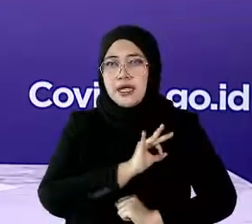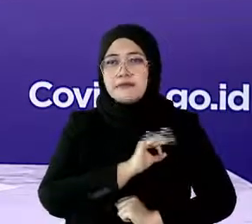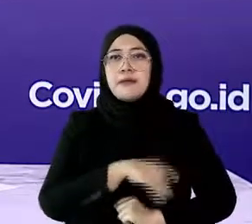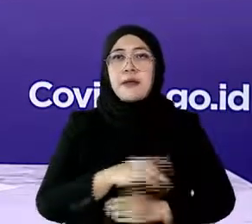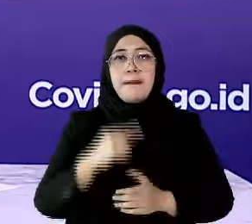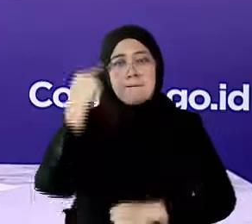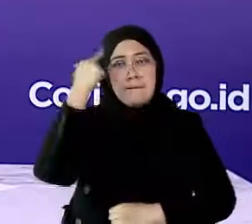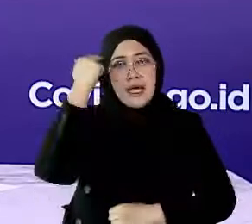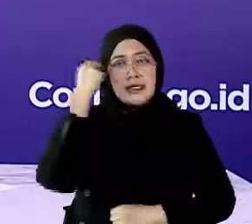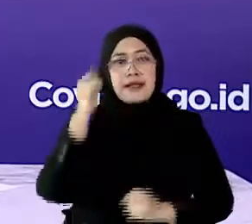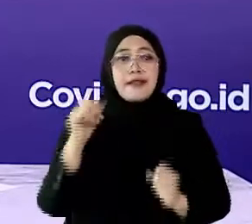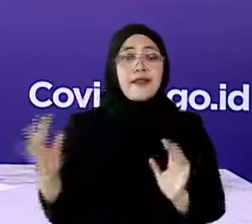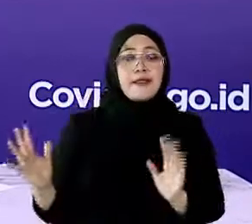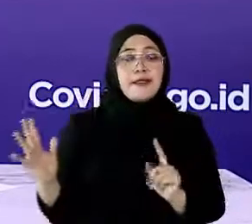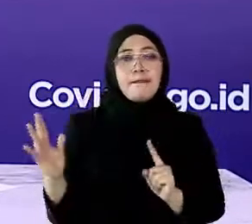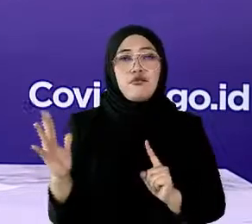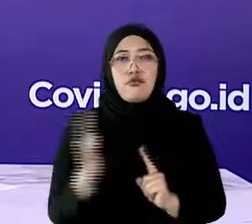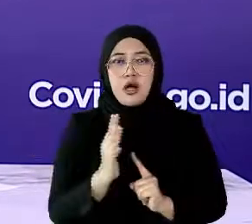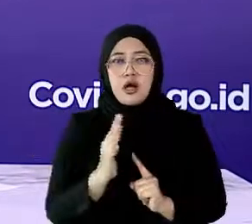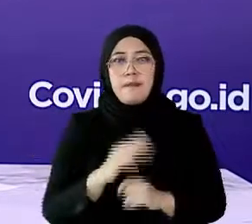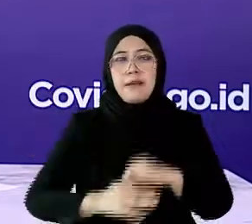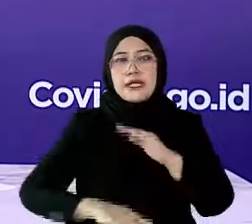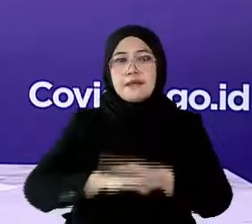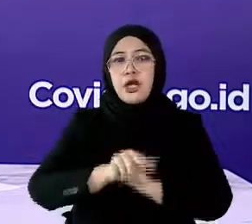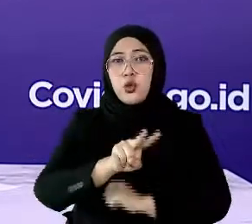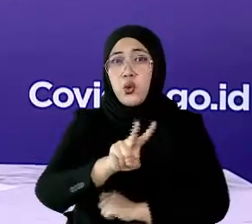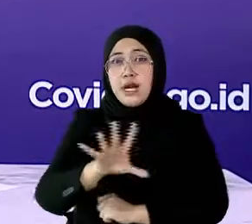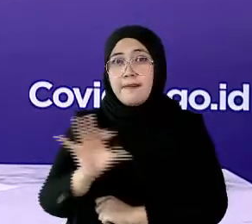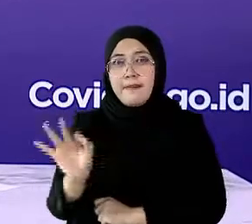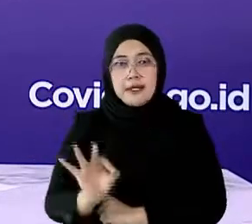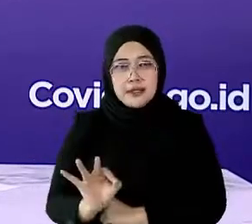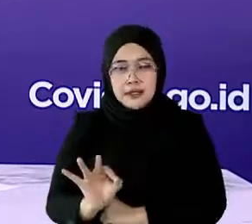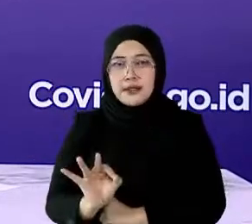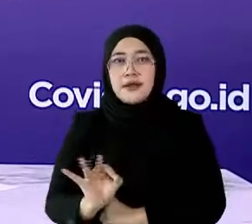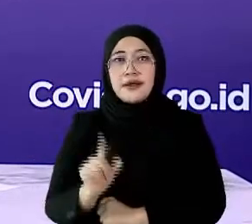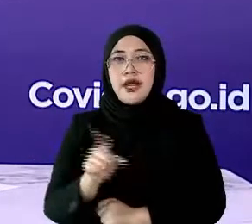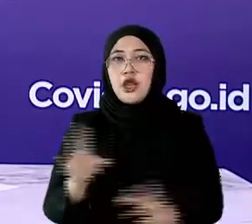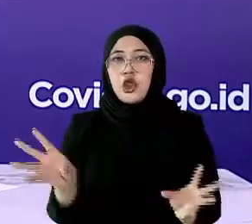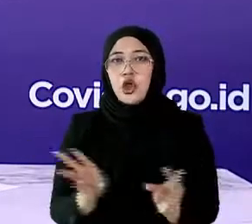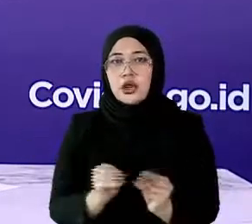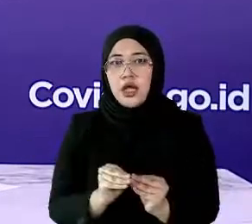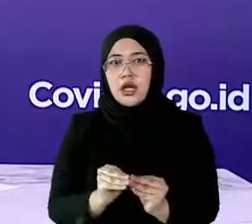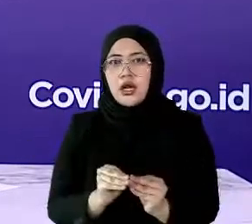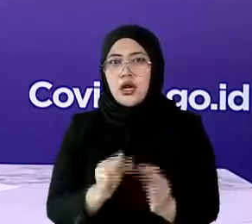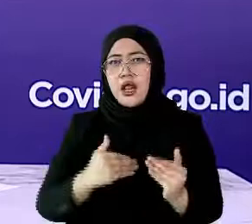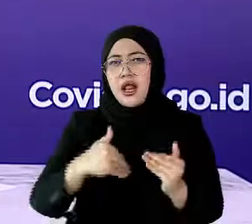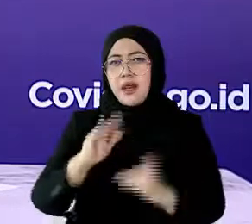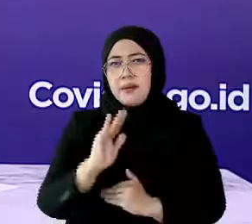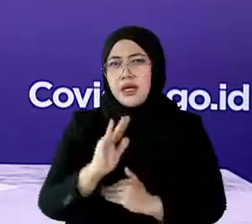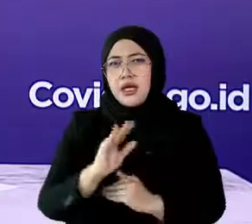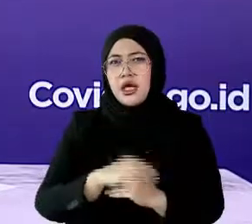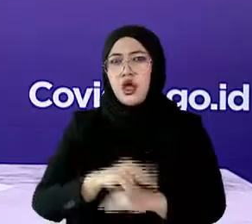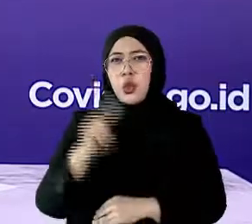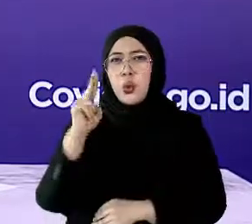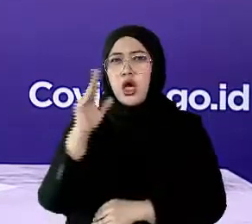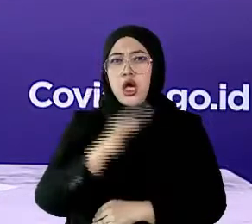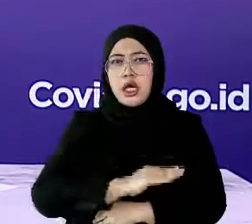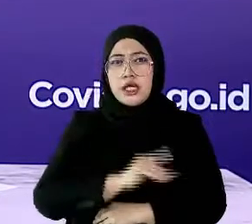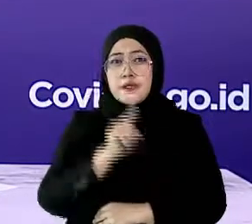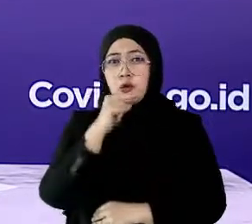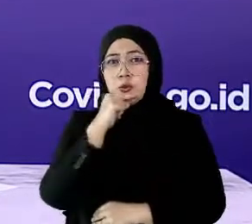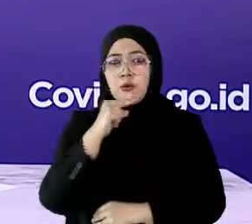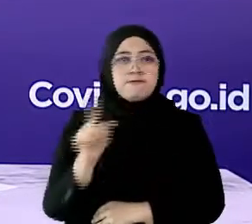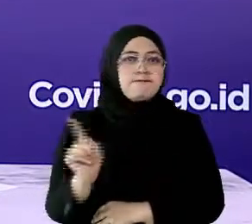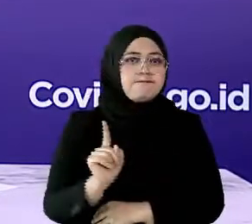maksimal 25% dari kapasitas peserta didik dan tidak boleh lebih dari dua hari dalam